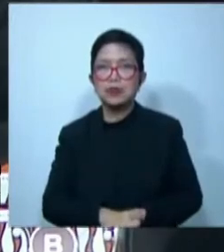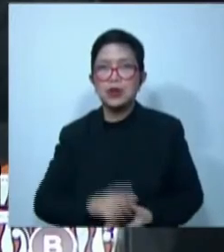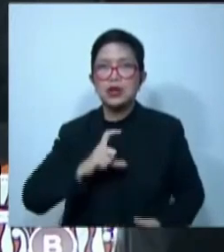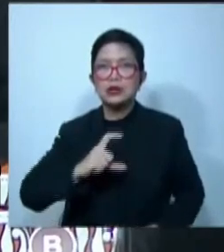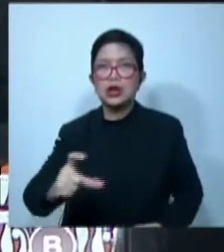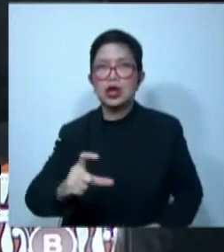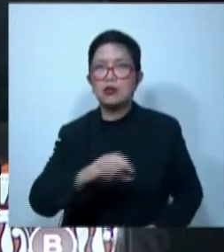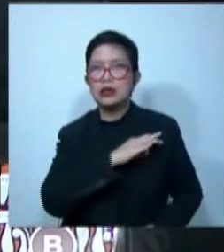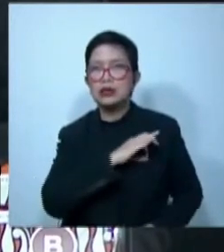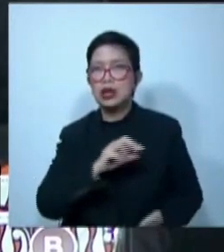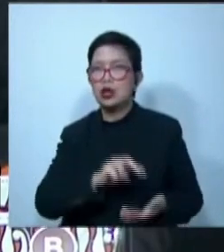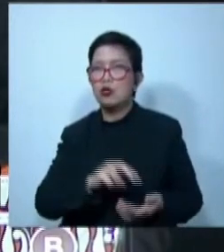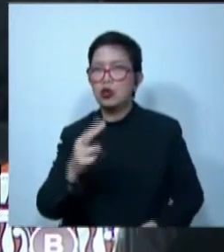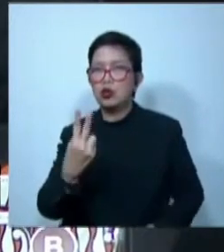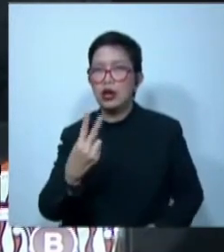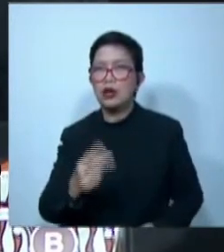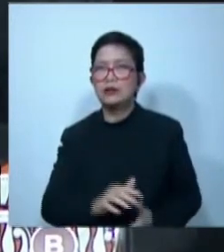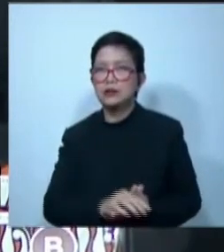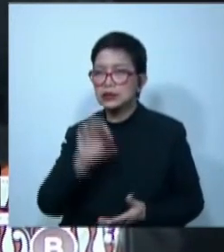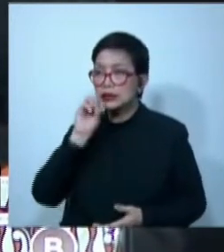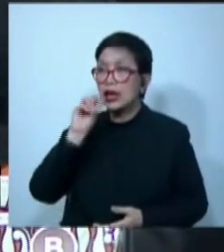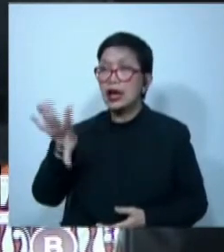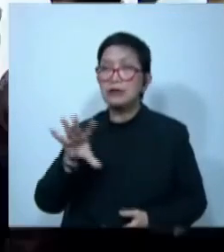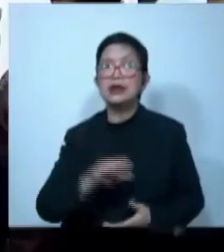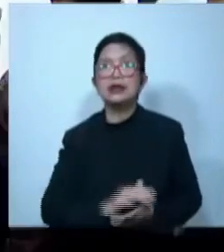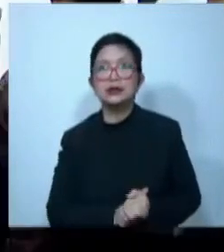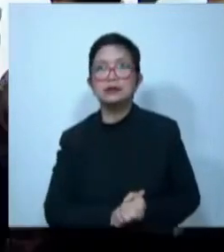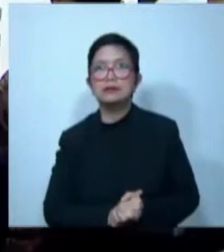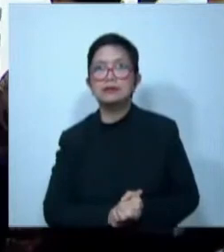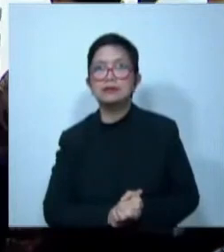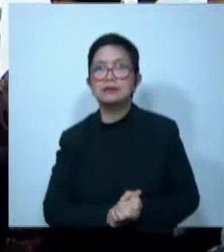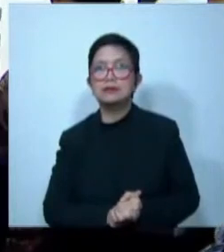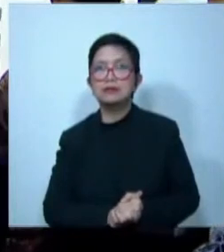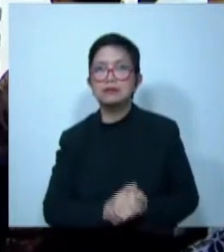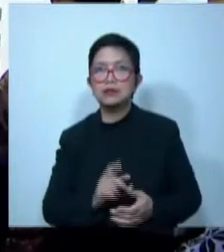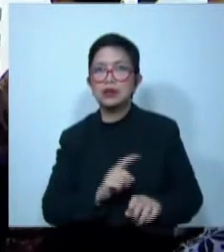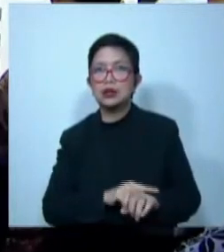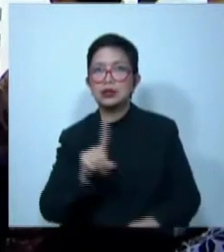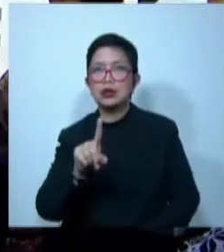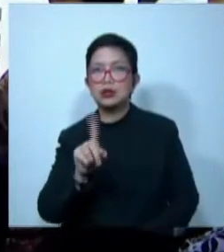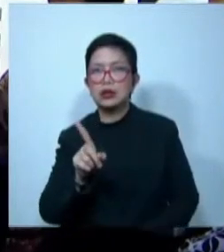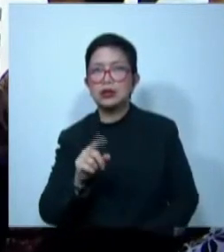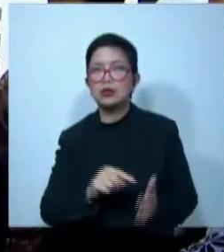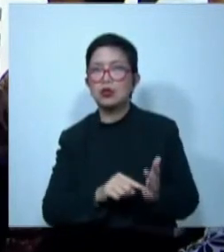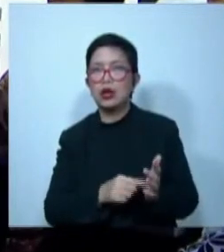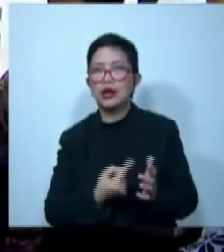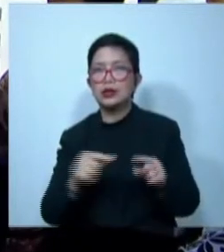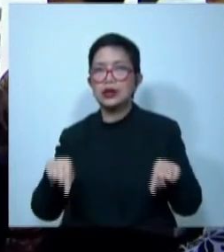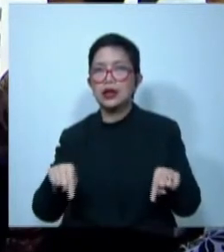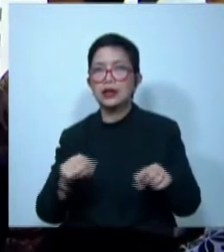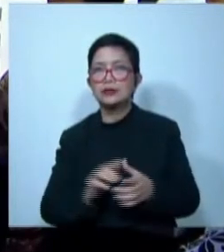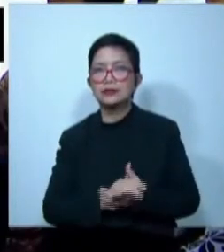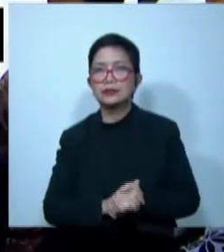Calon Presiden nomor urut 2 untuk menanggapi jawaban calon Presiden nomor urut 1, waktunya 1 menit dimulai dari sekarang.